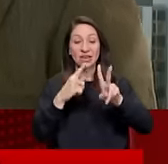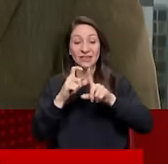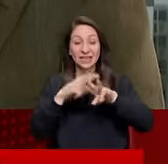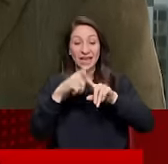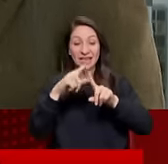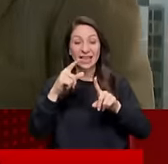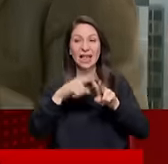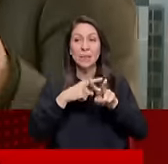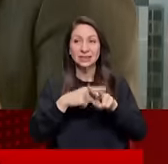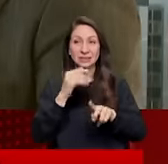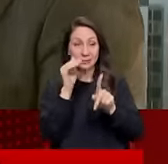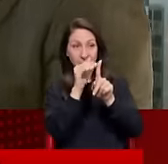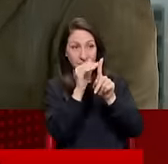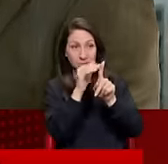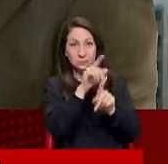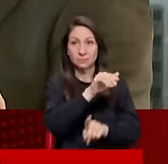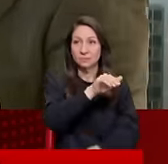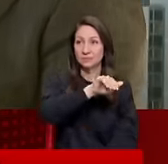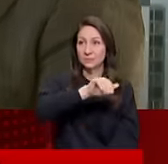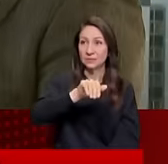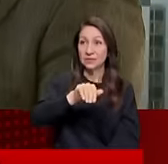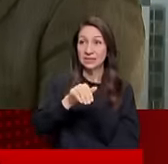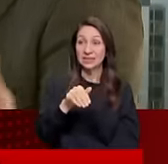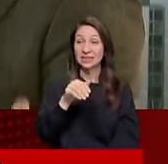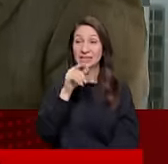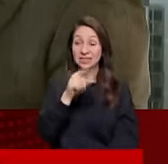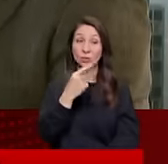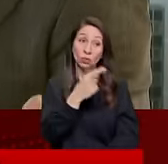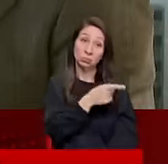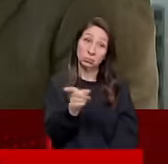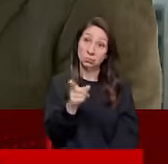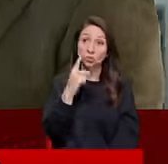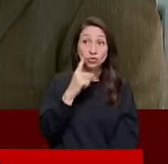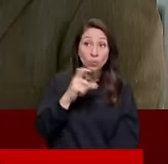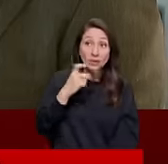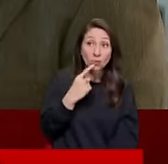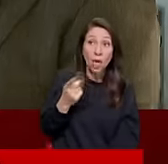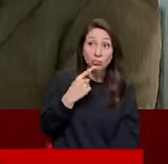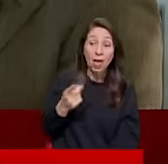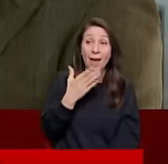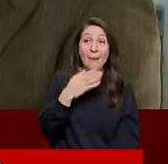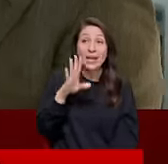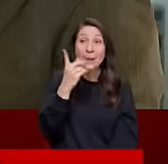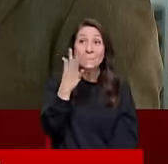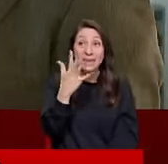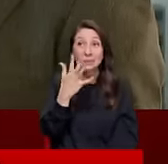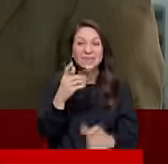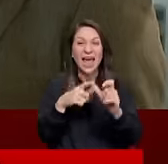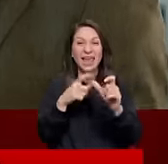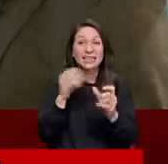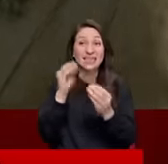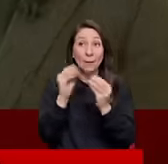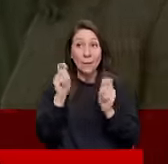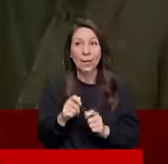söylüyorlar. Cevdet Yılmaz diyor. Cevdet Yılmaz'a siz konuşun diyorlar Cumhurbaşkanımızla. Emeklilere bir 5000 lira seyyanen